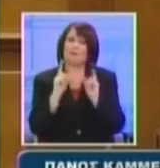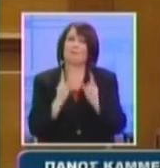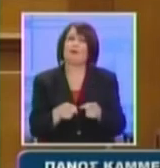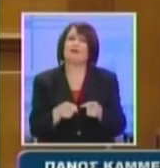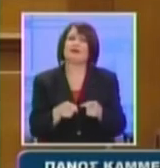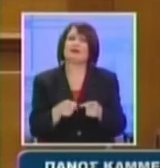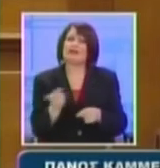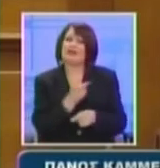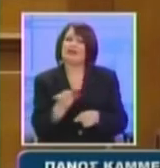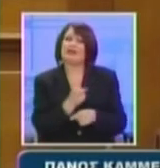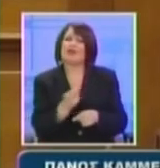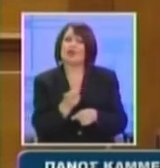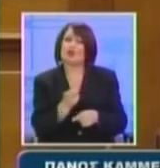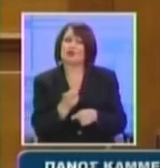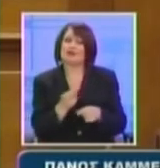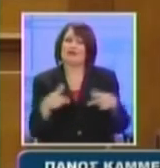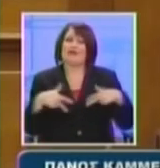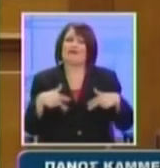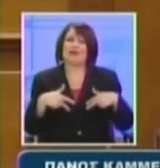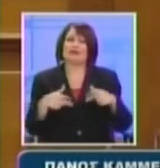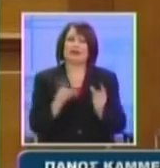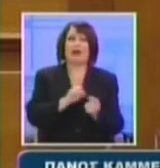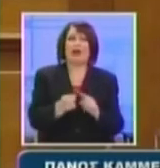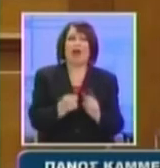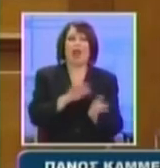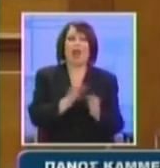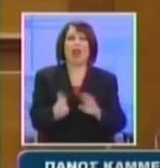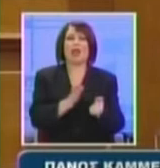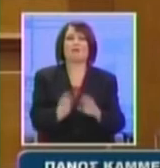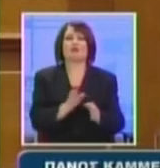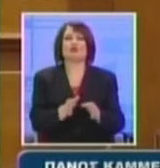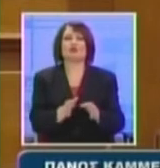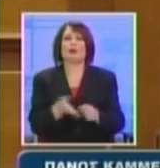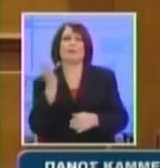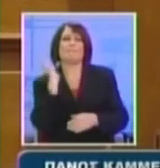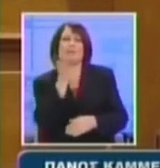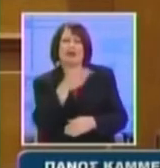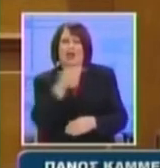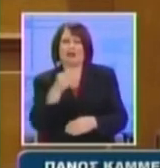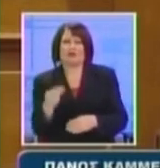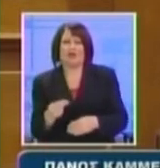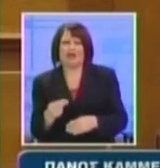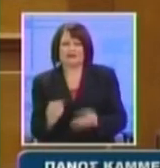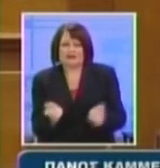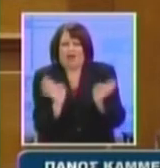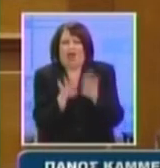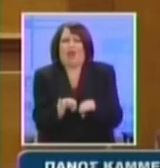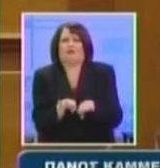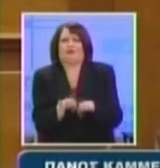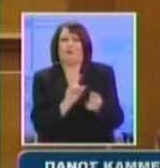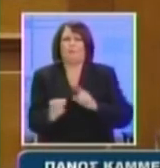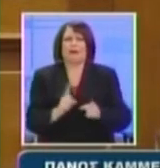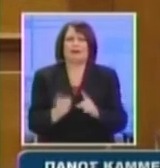των συγκυβερνώντων να καλύπτει ο ένας τον άλλον σε ποινικές υποθέσεις οι οποίες έχουν να